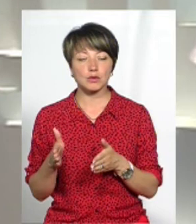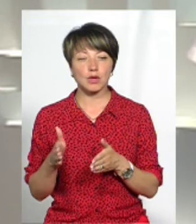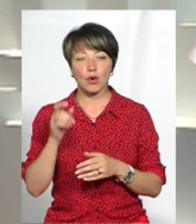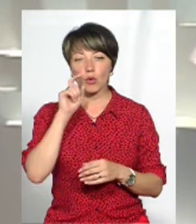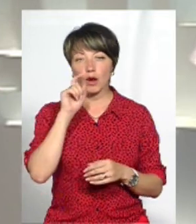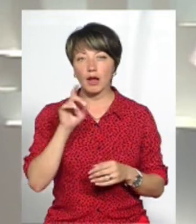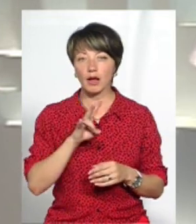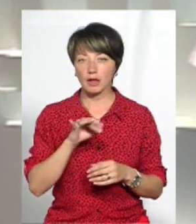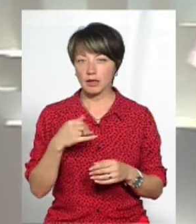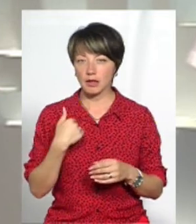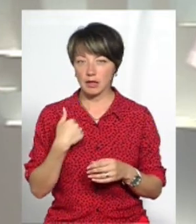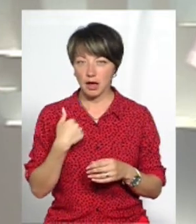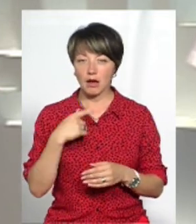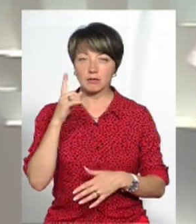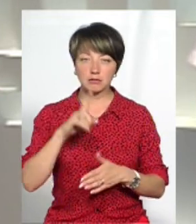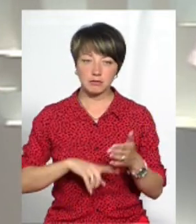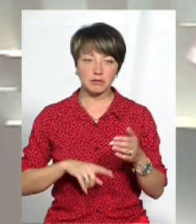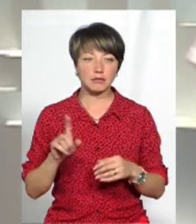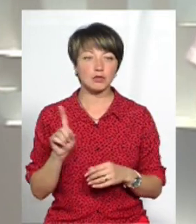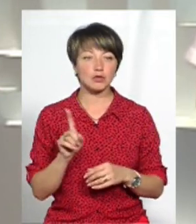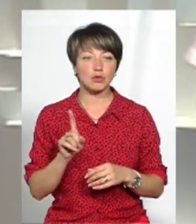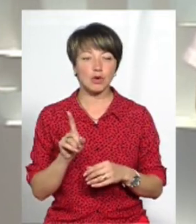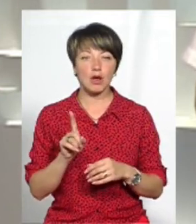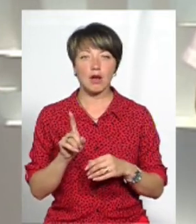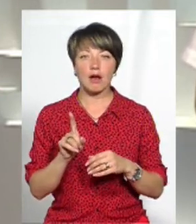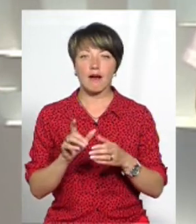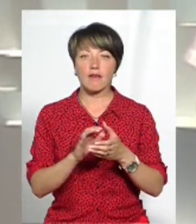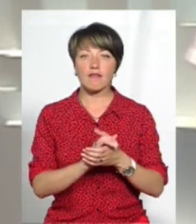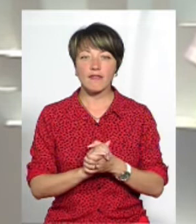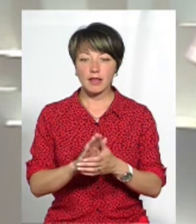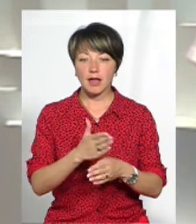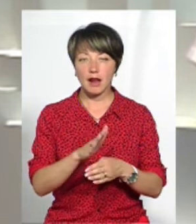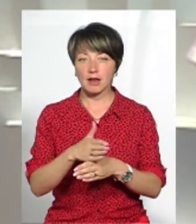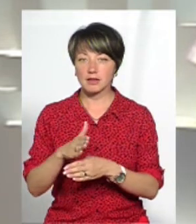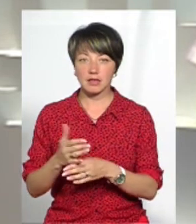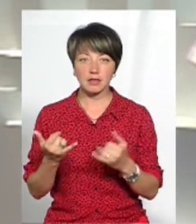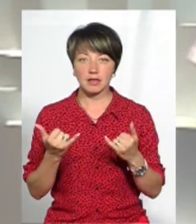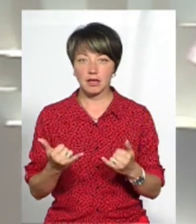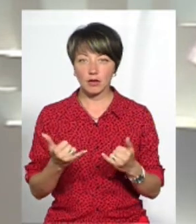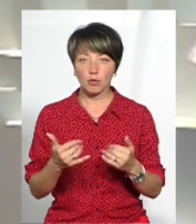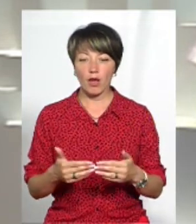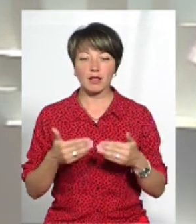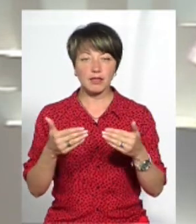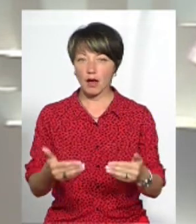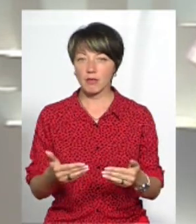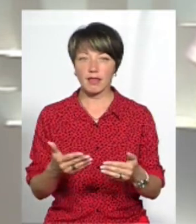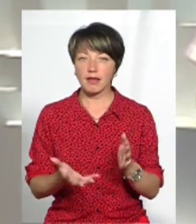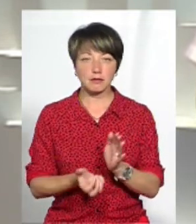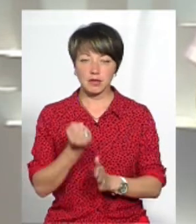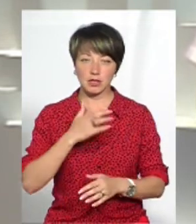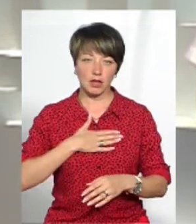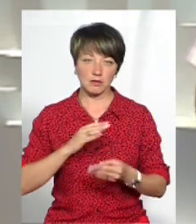устрою України, то я глибоко переконаний, що федералізація на даному етапі не є панацеєю від тих